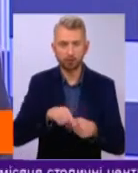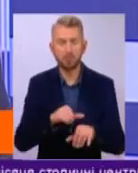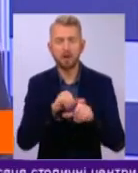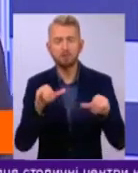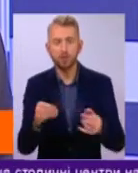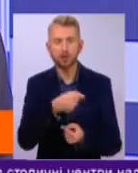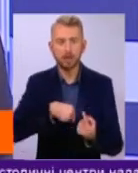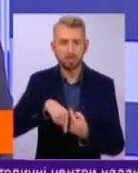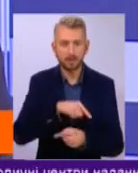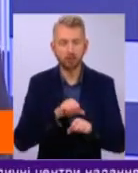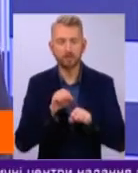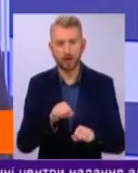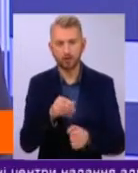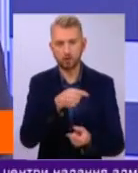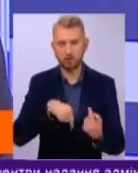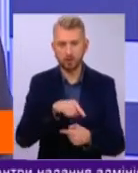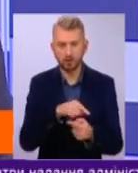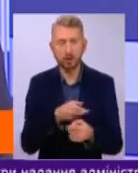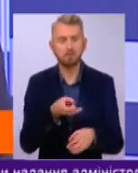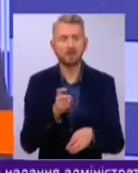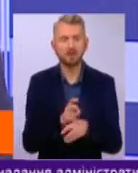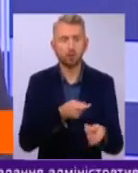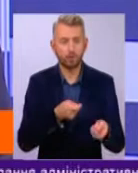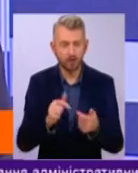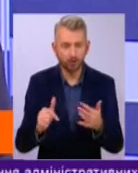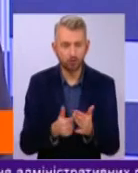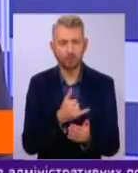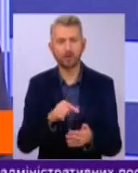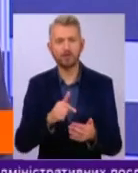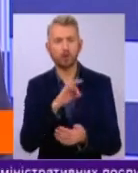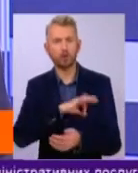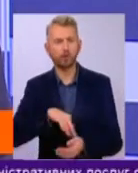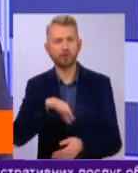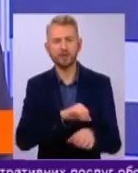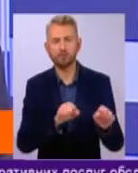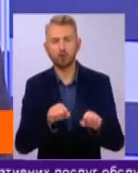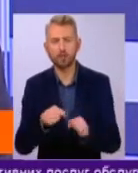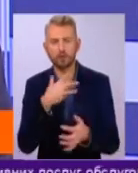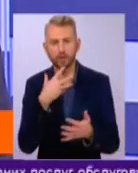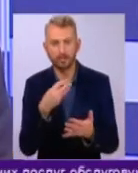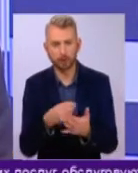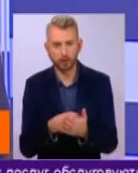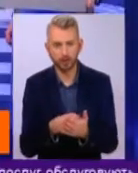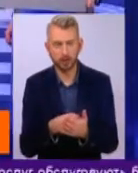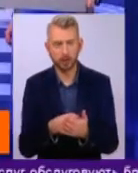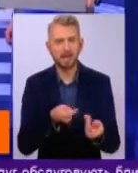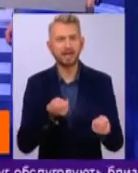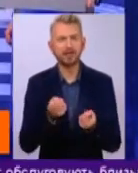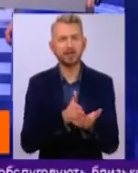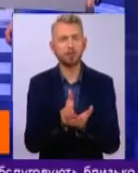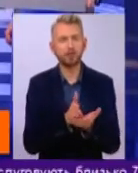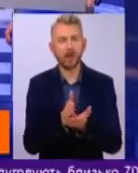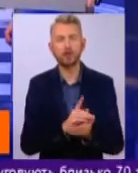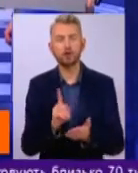цього бізнесу, захисті цього бізнесу, прийти до влади знову і використовують всі можливості, свої керівні посади для того,